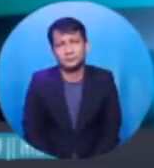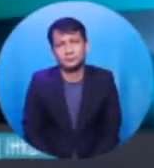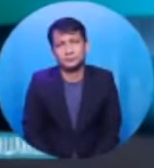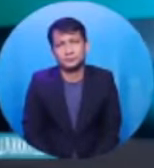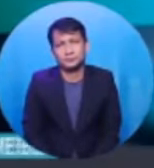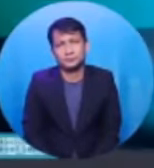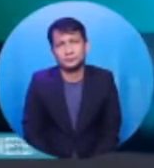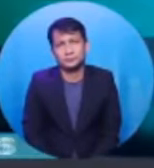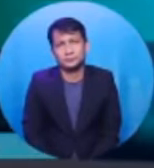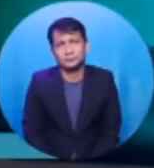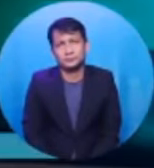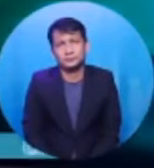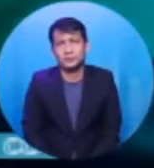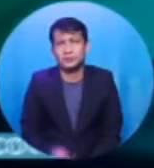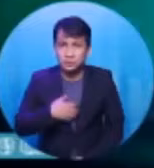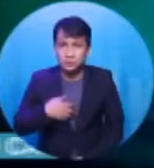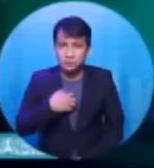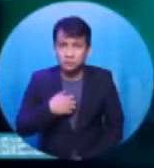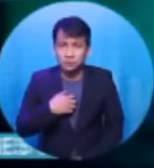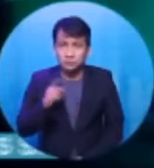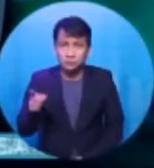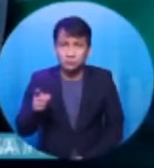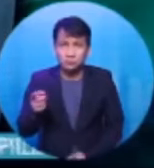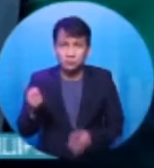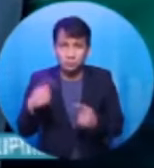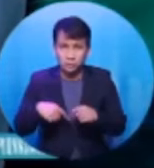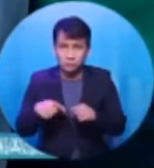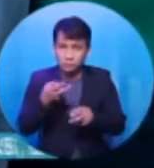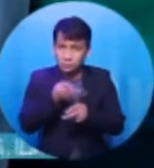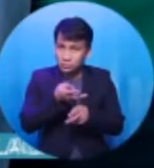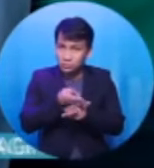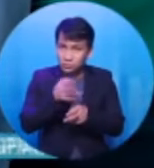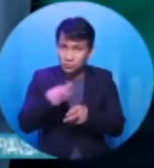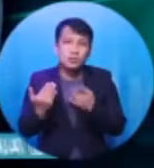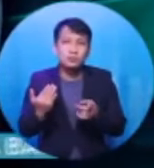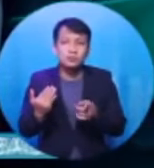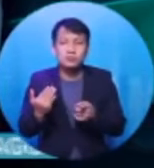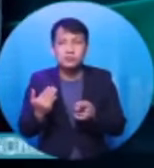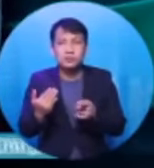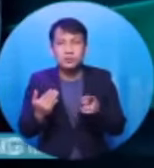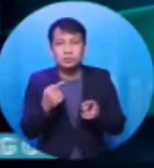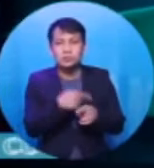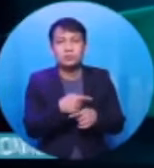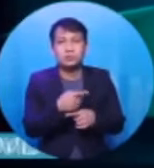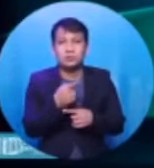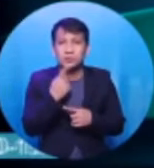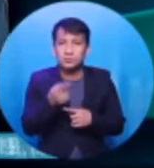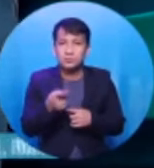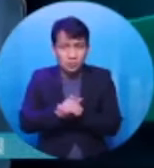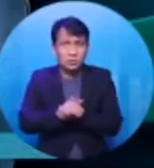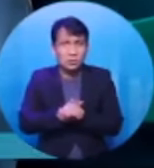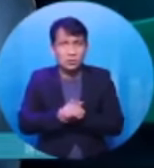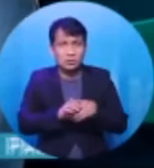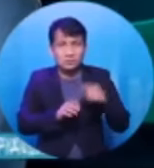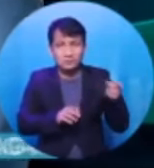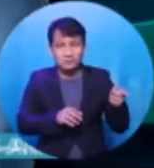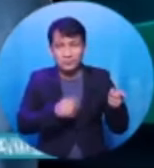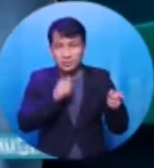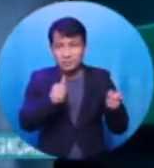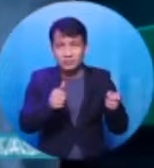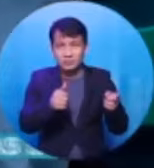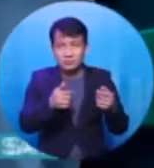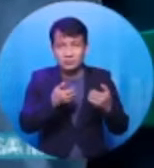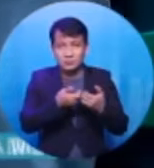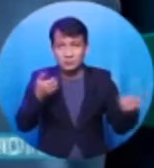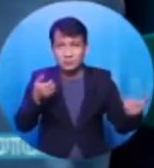Ito, isa pang sumbong na kailangan po ng patnubay sa mga manonood. Si Mister ayaw